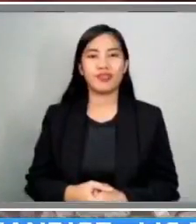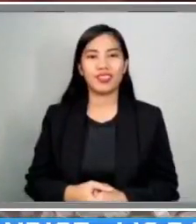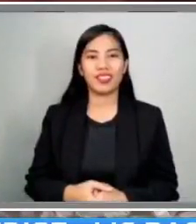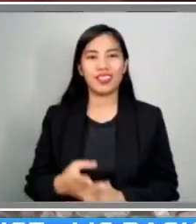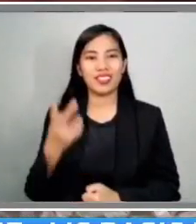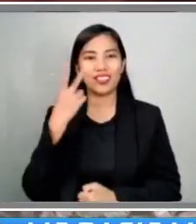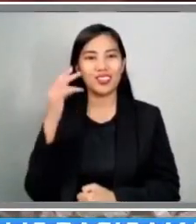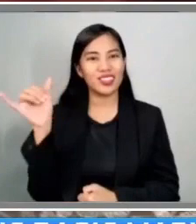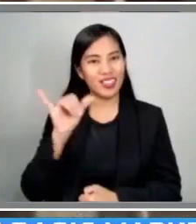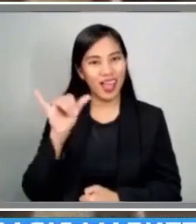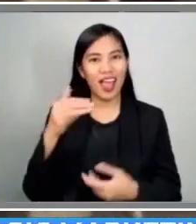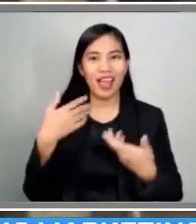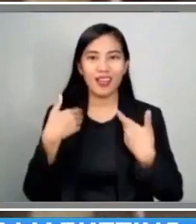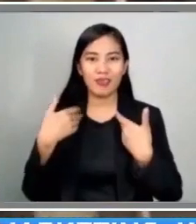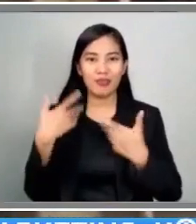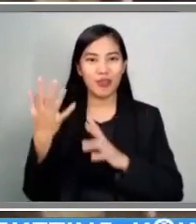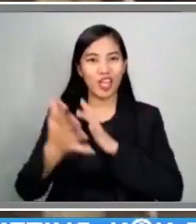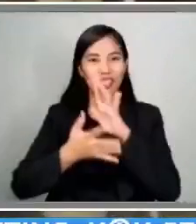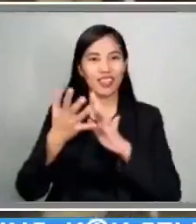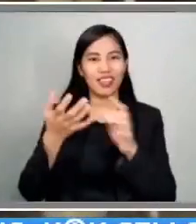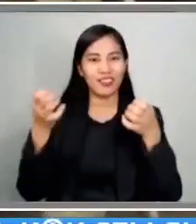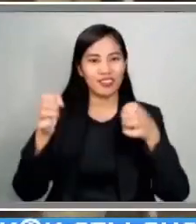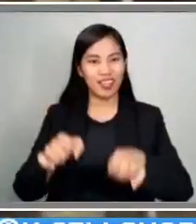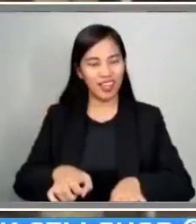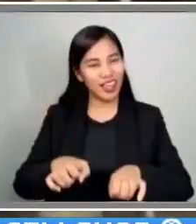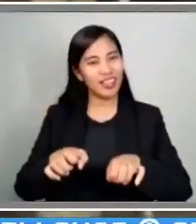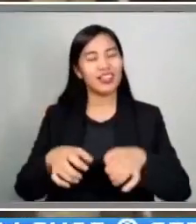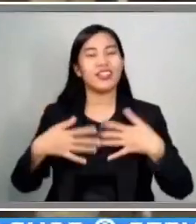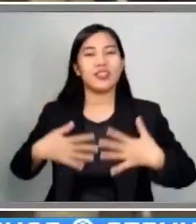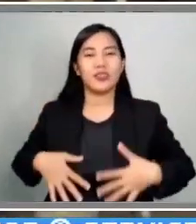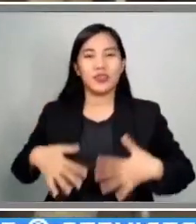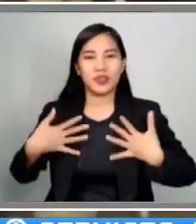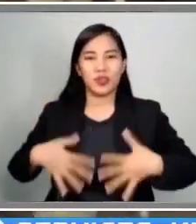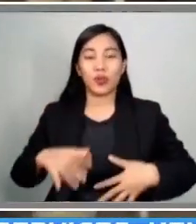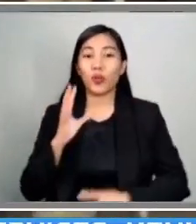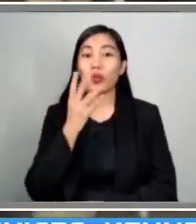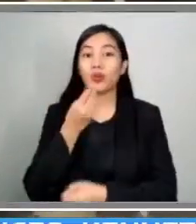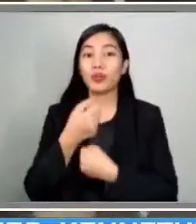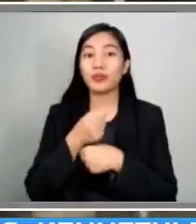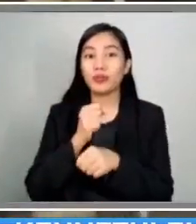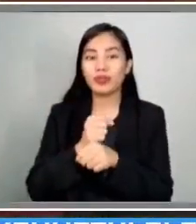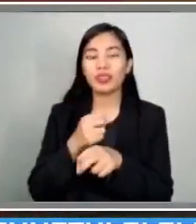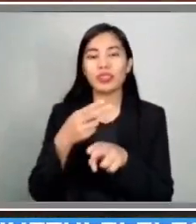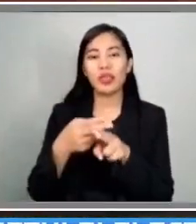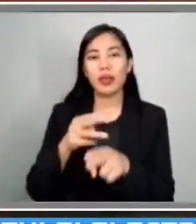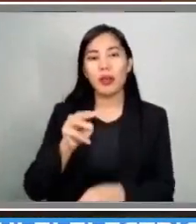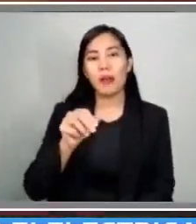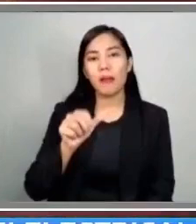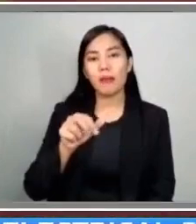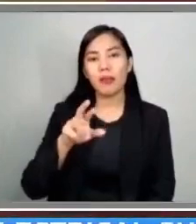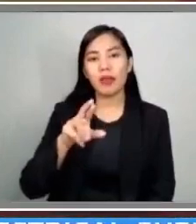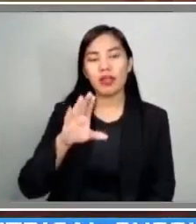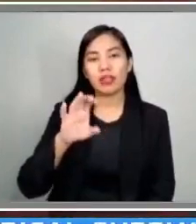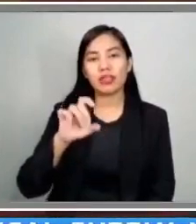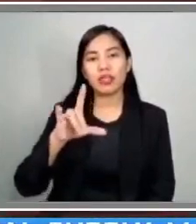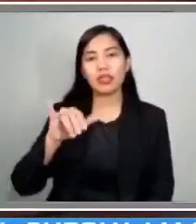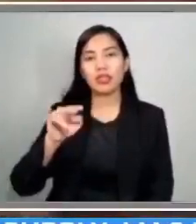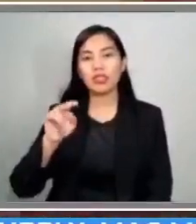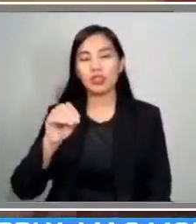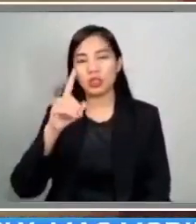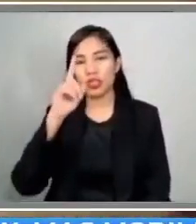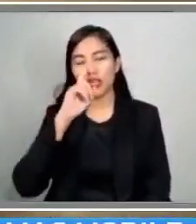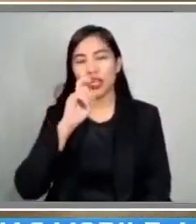yung manika na yan. Gawa po yan ni Marcelino Muirong, 75 years old, na gown maker at